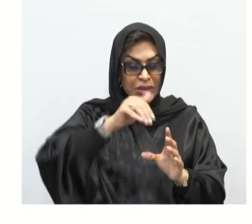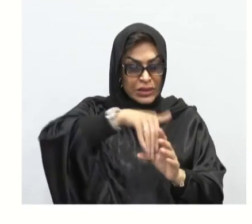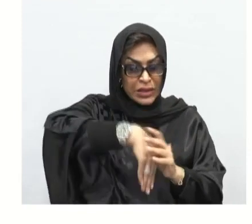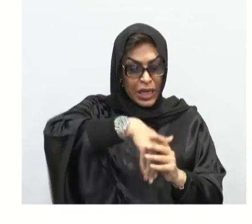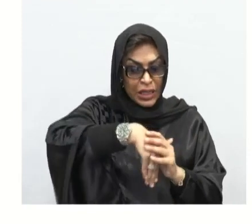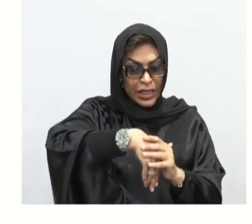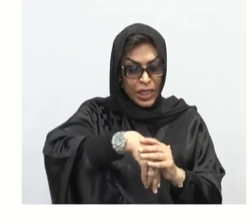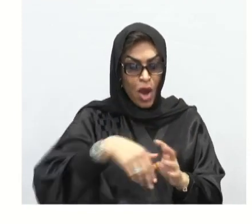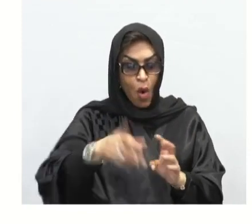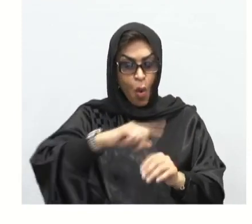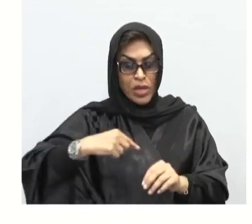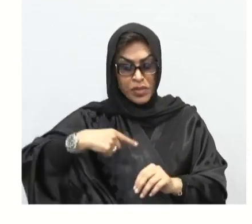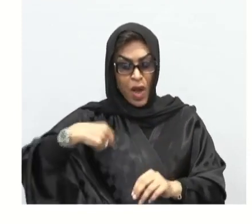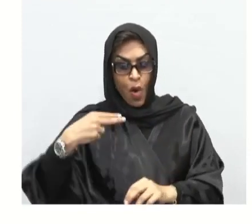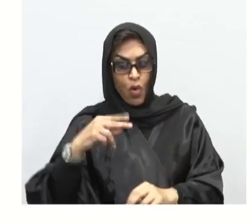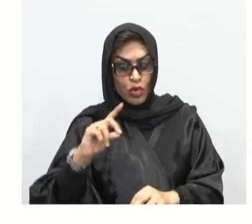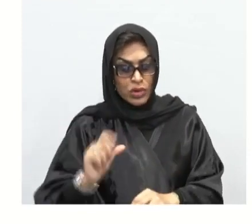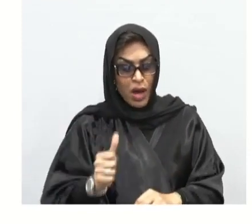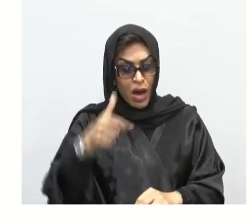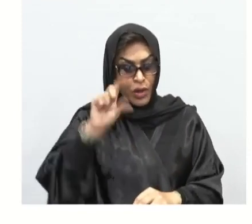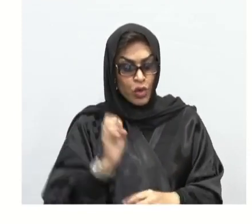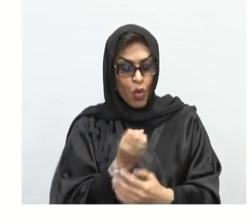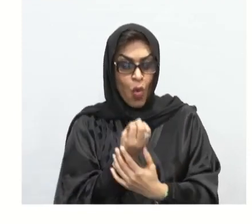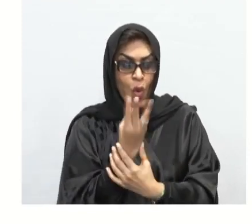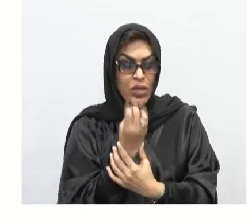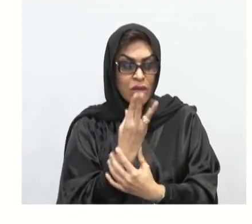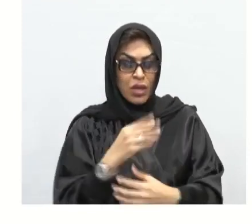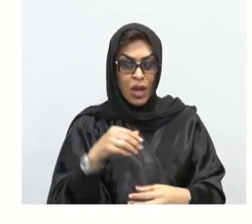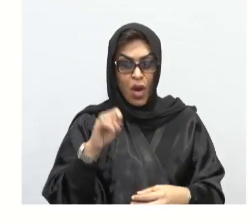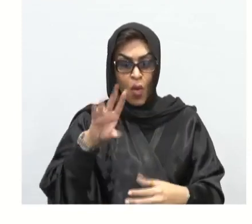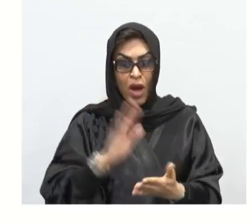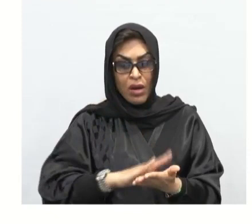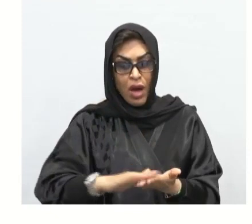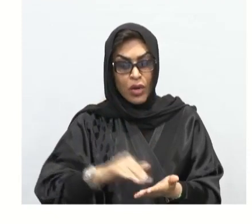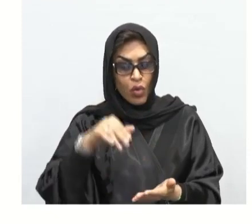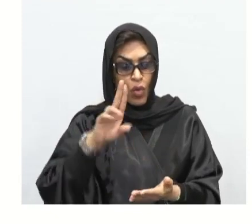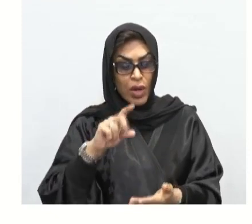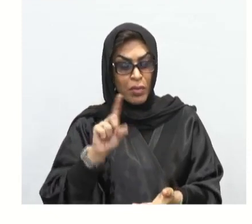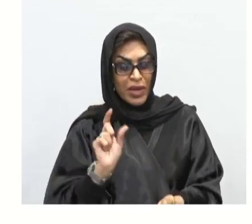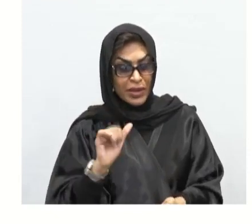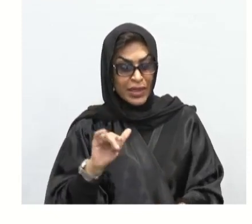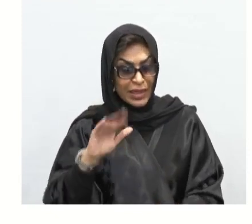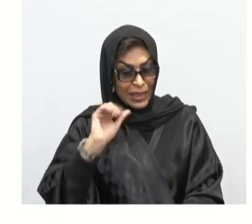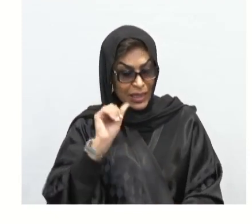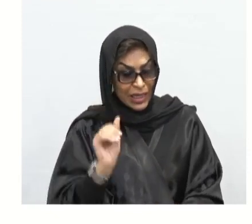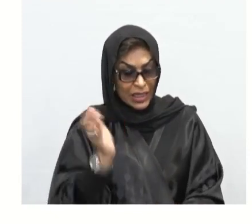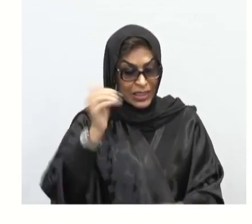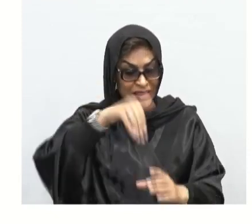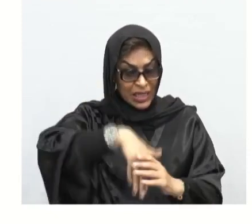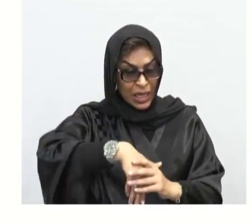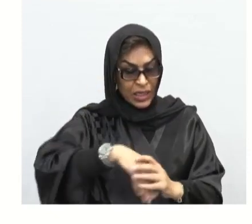عطارد الزهره الارض المريخ جميع هذه الكواكب كانت كواكب